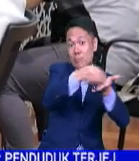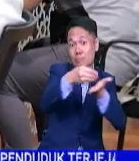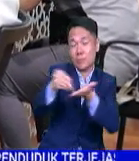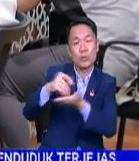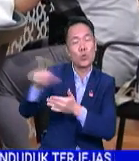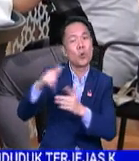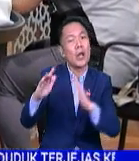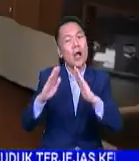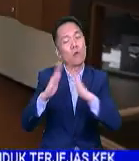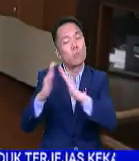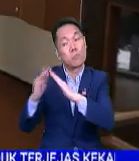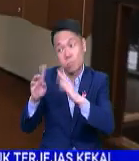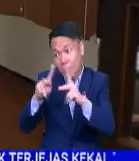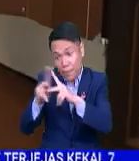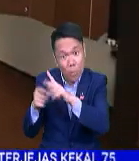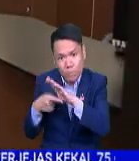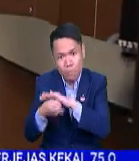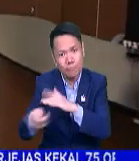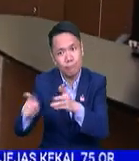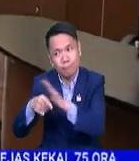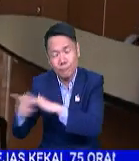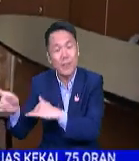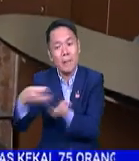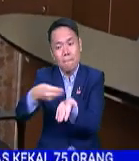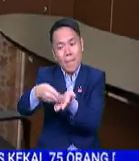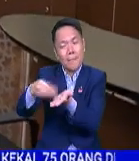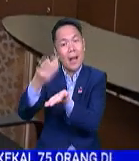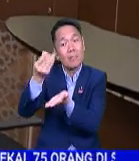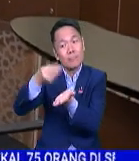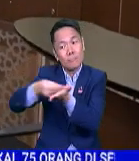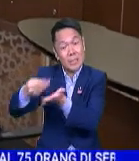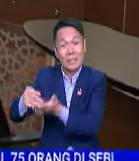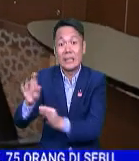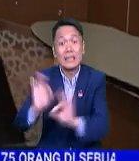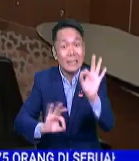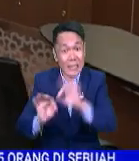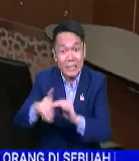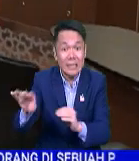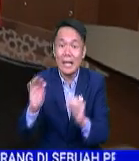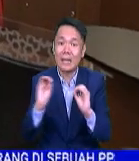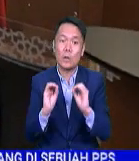masyarakat pendalaman dengan pembayaran secara tunai kepada mereka yang tidak memiliki akaun.